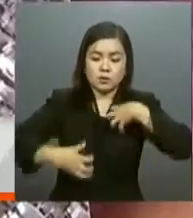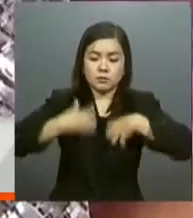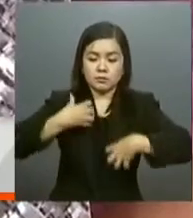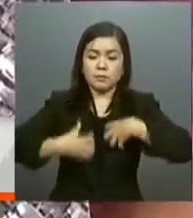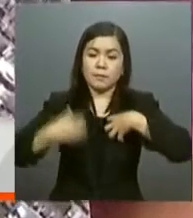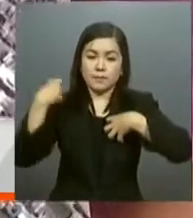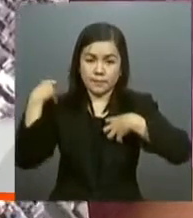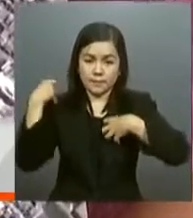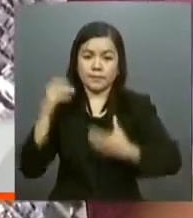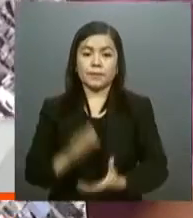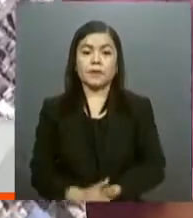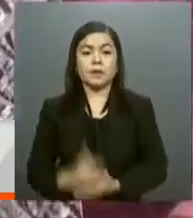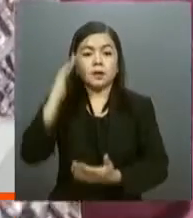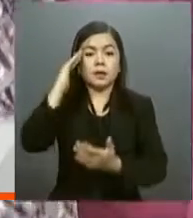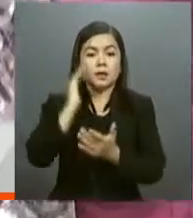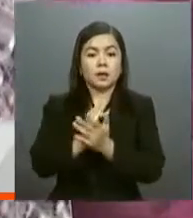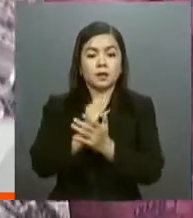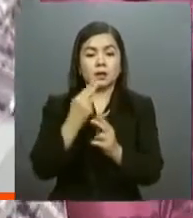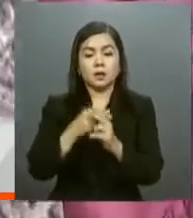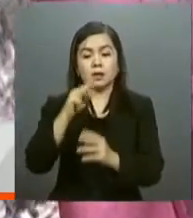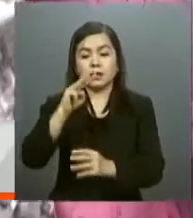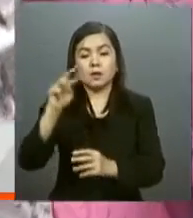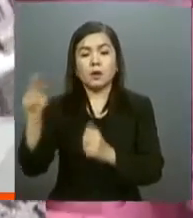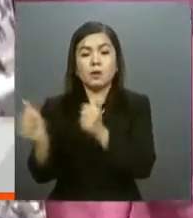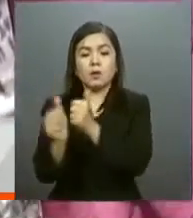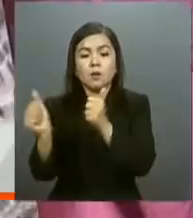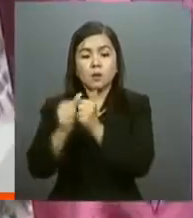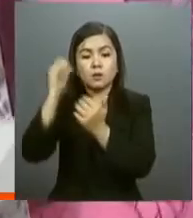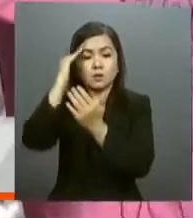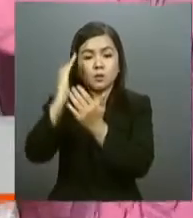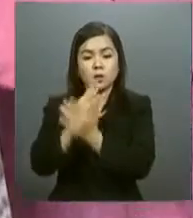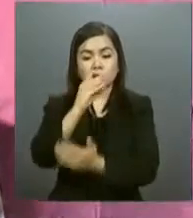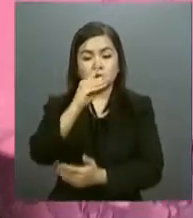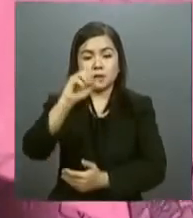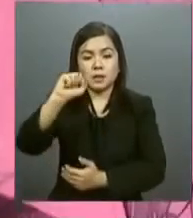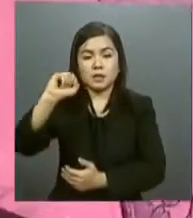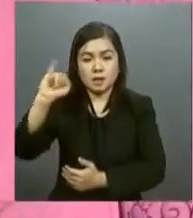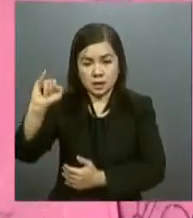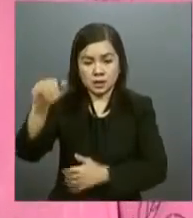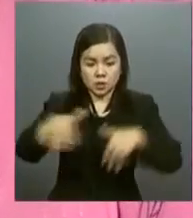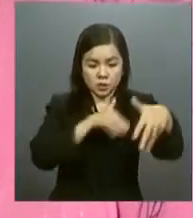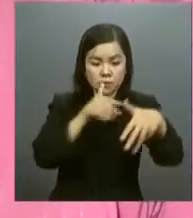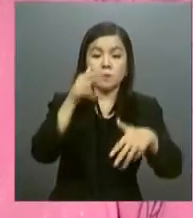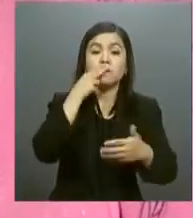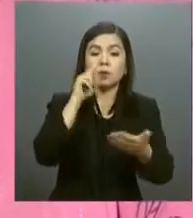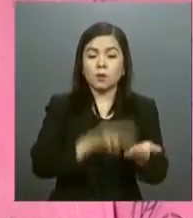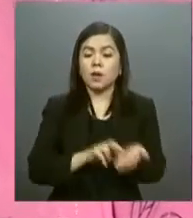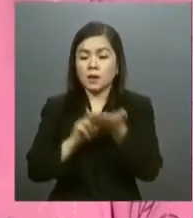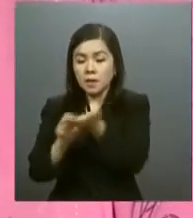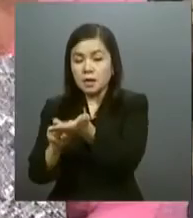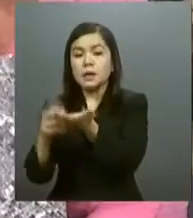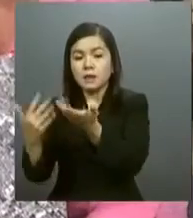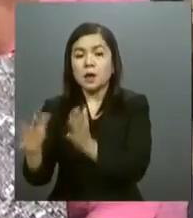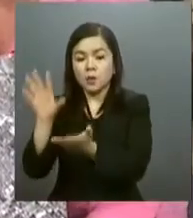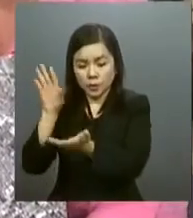พันตำรวจตรีวรนันท์สีล้ำรองโฆษกDSIระบุว่า DSIจะรับเรื่องนี้เอาไว้ตรวจสอบพร้อมเตรียมประสานกับหน่วยงานภาค